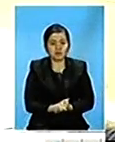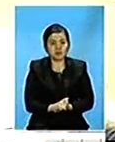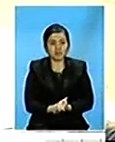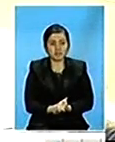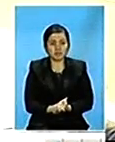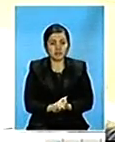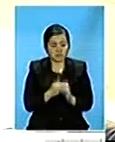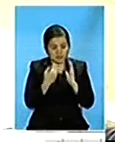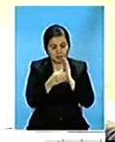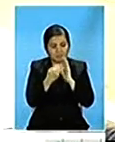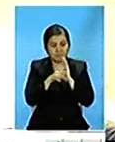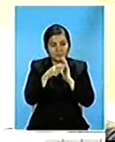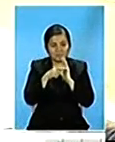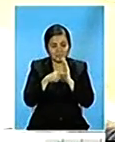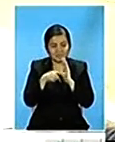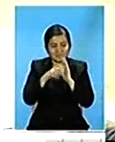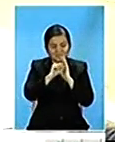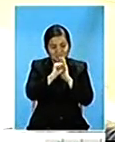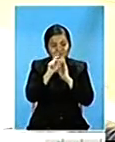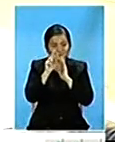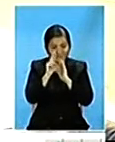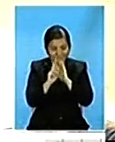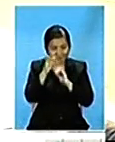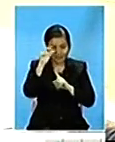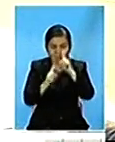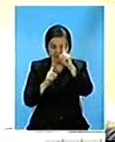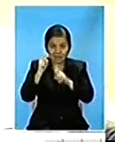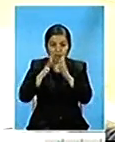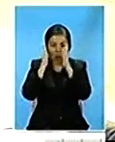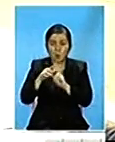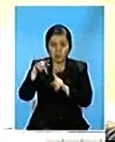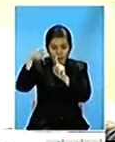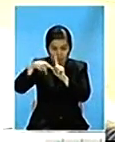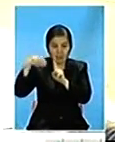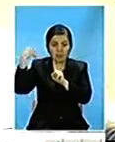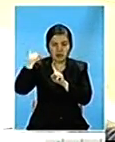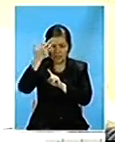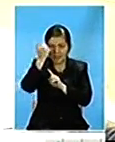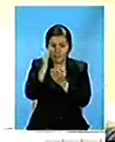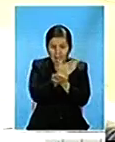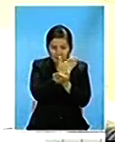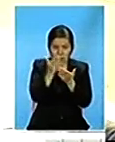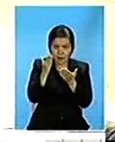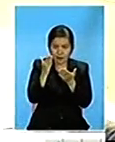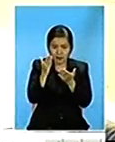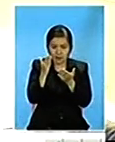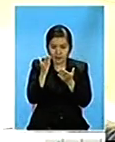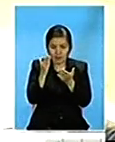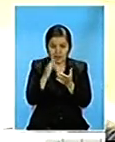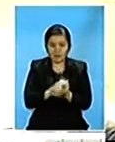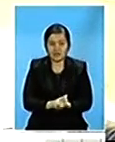ปากช่องมาสารีเนี่ยปีนคนตายหลายร้อยคนบางปีเป็นพันทำไมไม่แต่งไม่ขุดไม่แต่